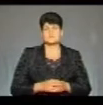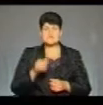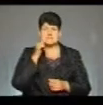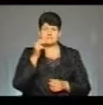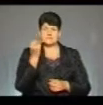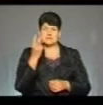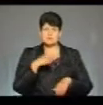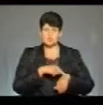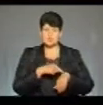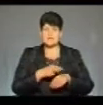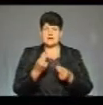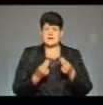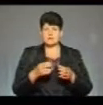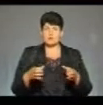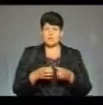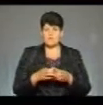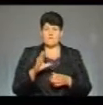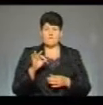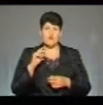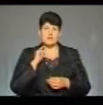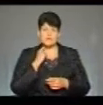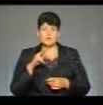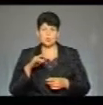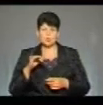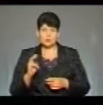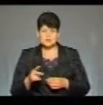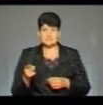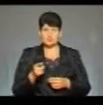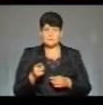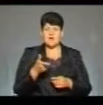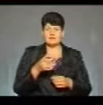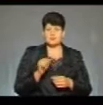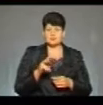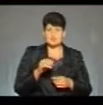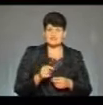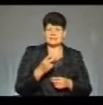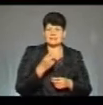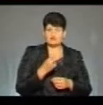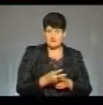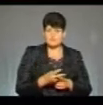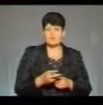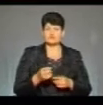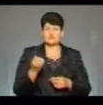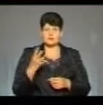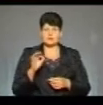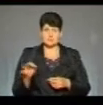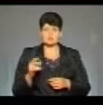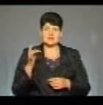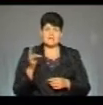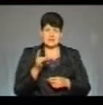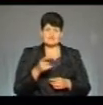о 12-й годині гратимуть команди Волинь з Луцька та Тернопільська Галичанка-2. О 14-й відбудеться поєдинок Регіни з Рівного